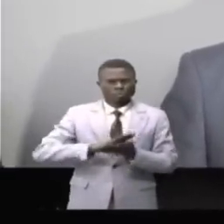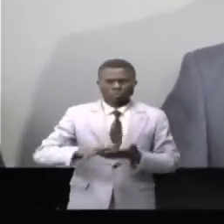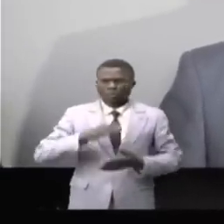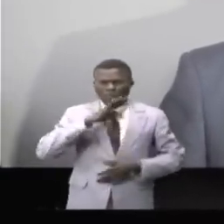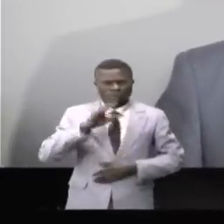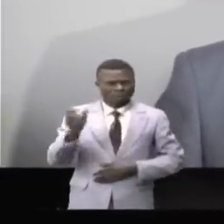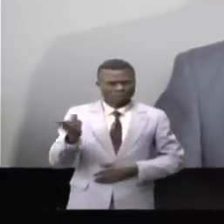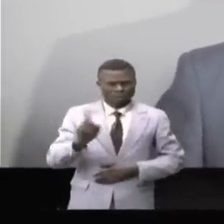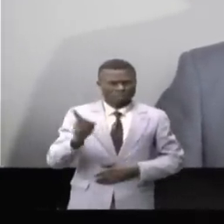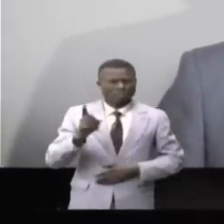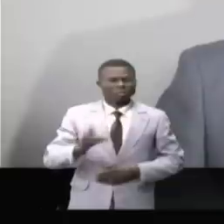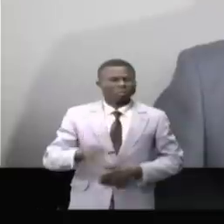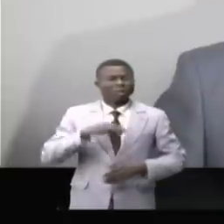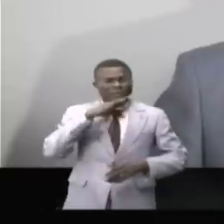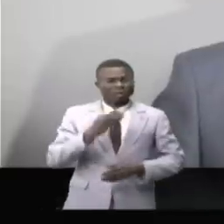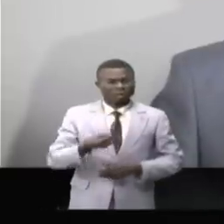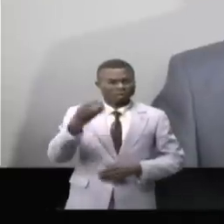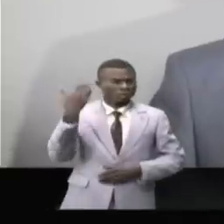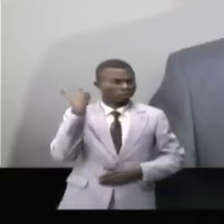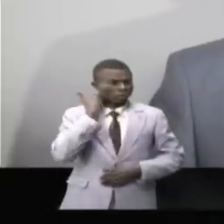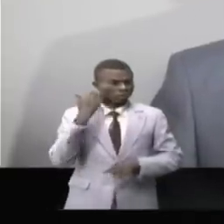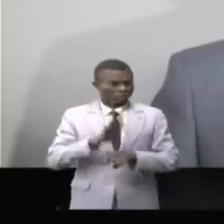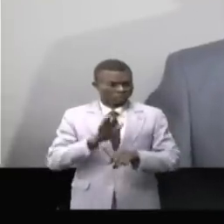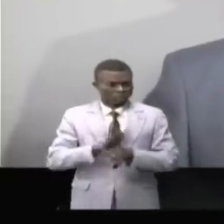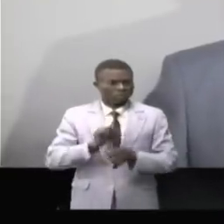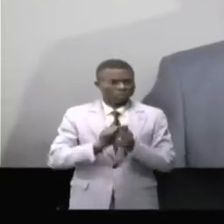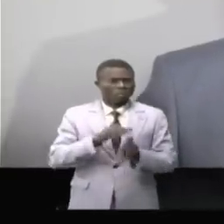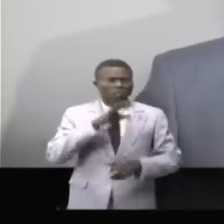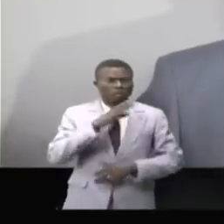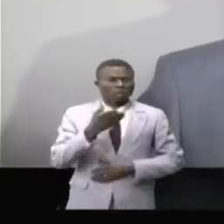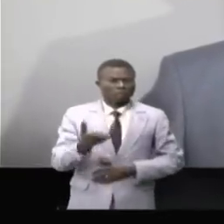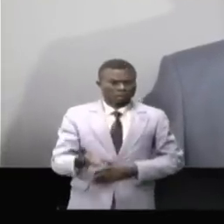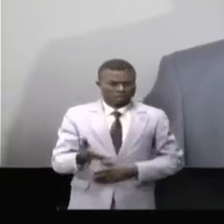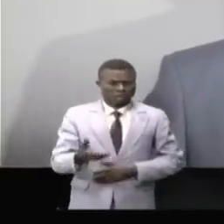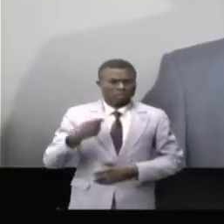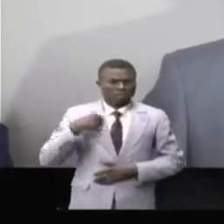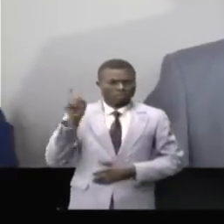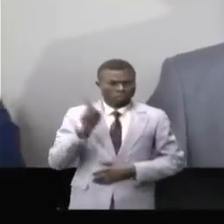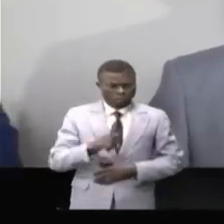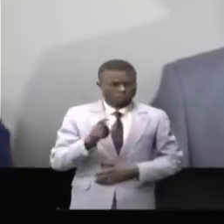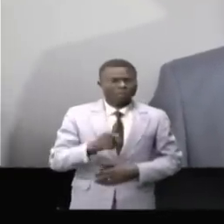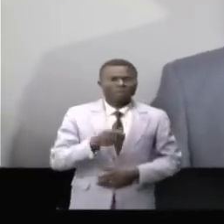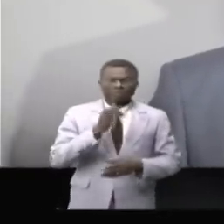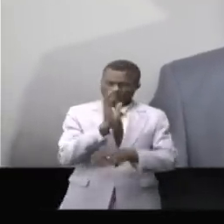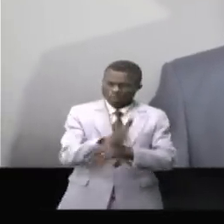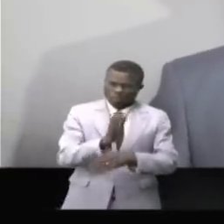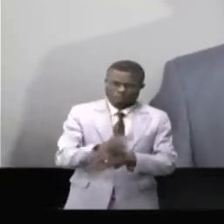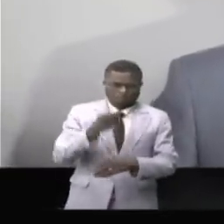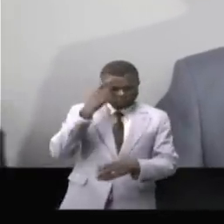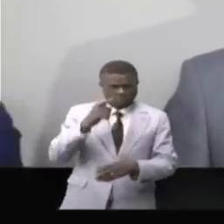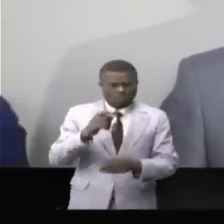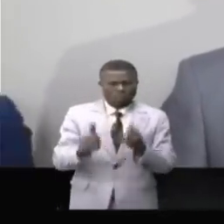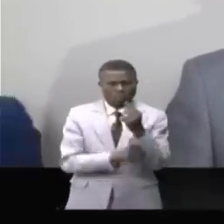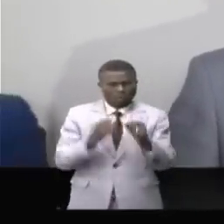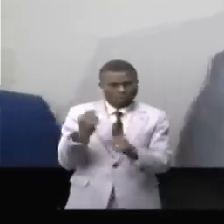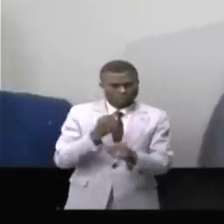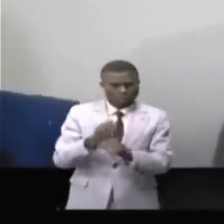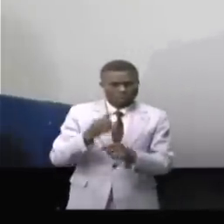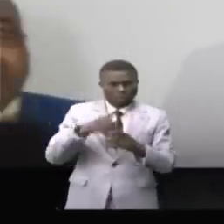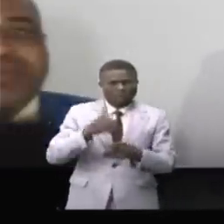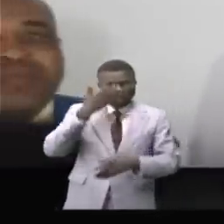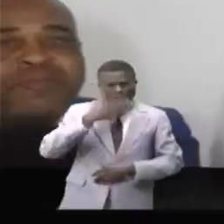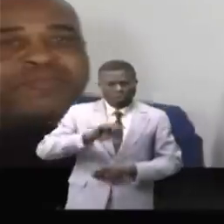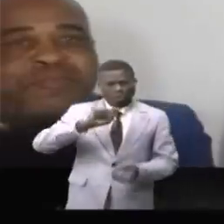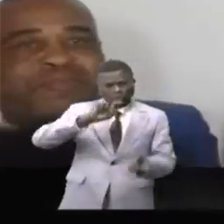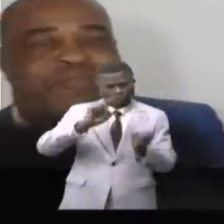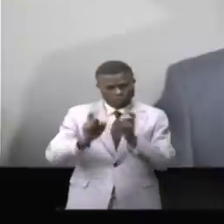de maladies liées à la pollution. Pollution de mines, mais pas pollution de façon générale. Donc c'est de tout cela que je vais échanger